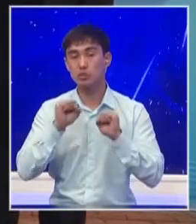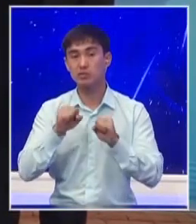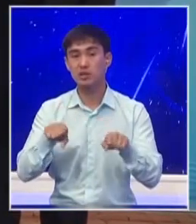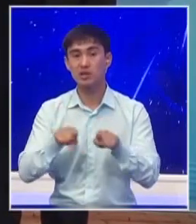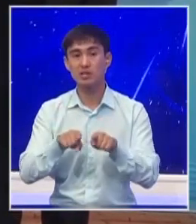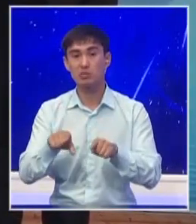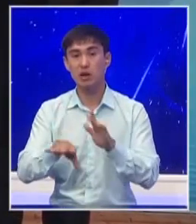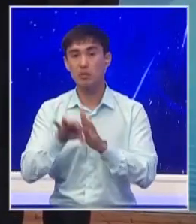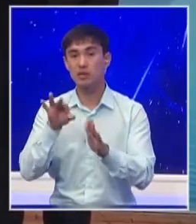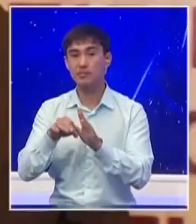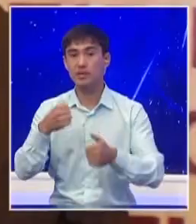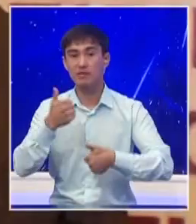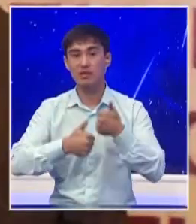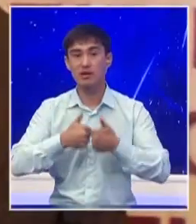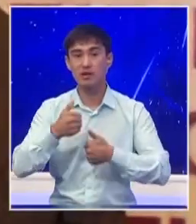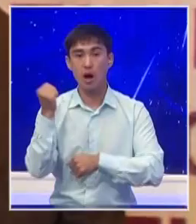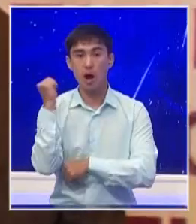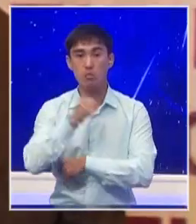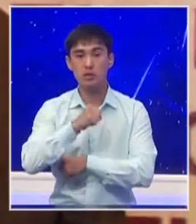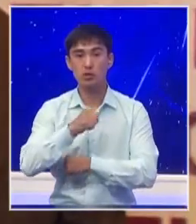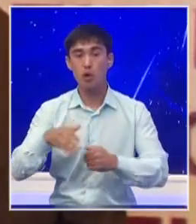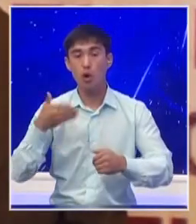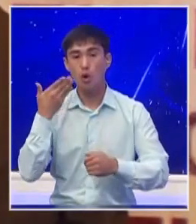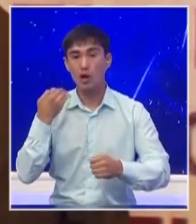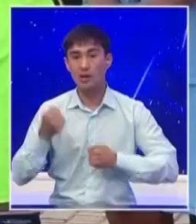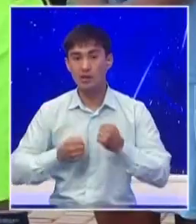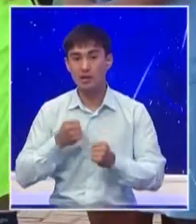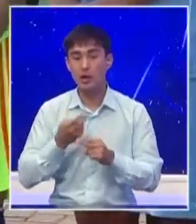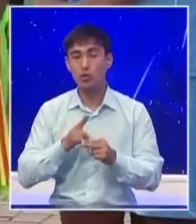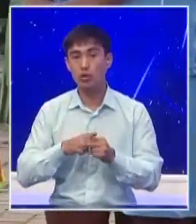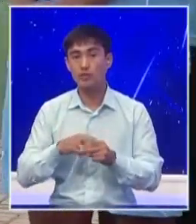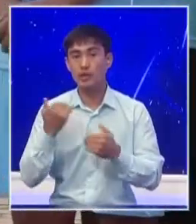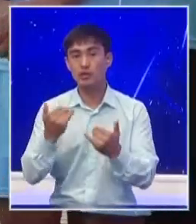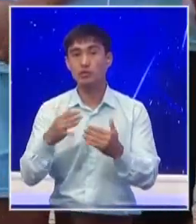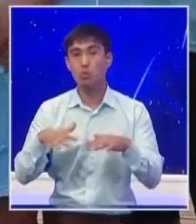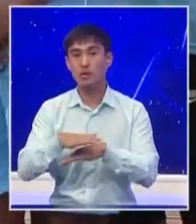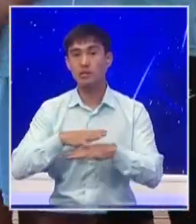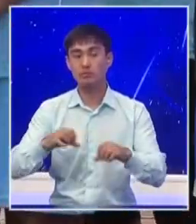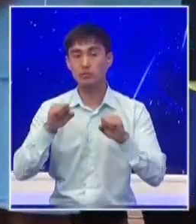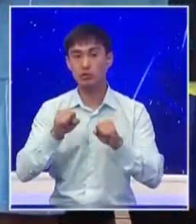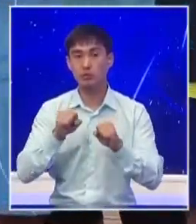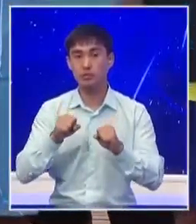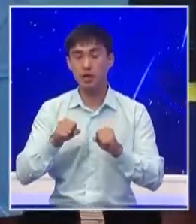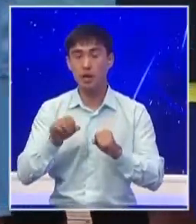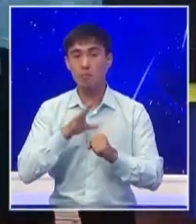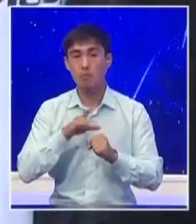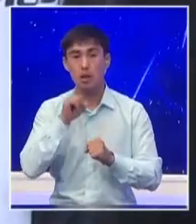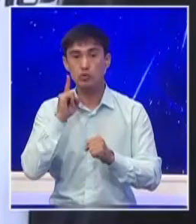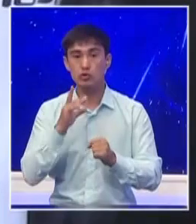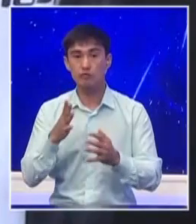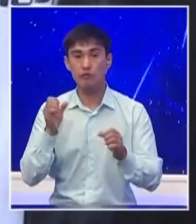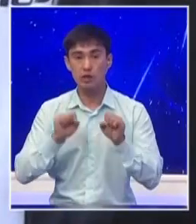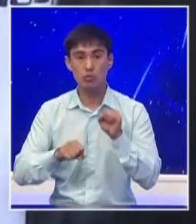спортсмены также были определены в соревнованиях по армрестлингу и легкой атлетике, которые относятся к массовым видам спорта. Получила молодежь